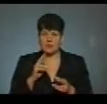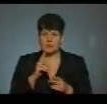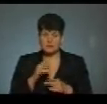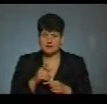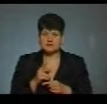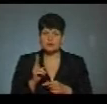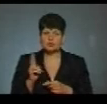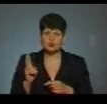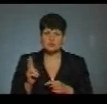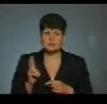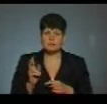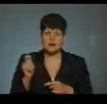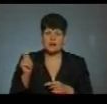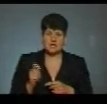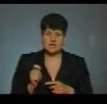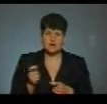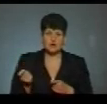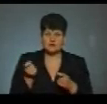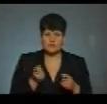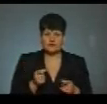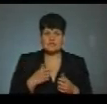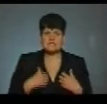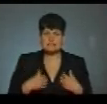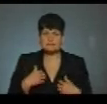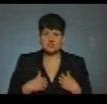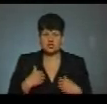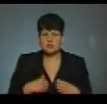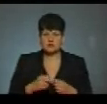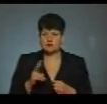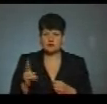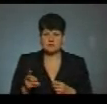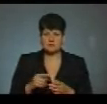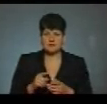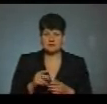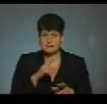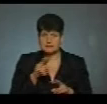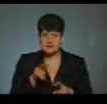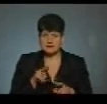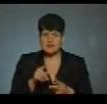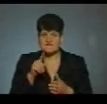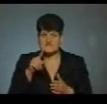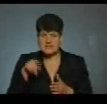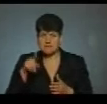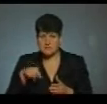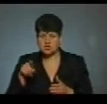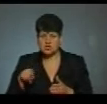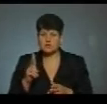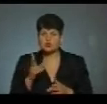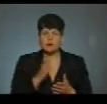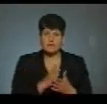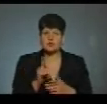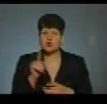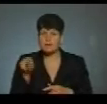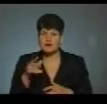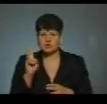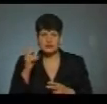щоб хтось, бо приїхали розвозкою, вони спішать, щоб хтось не цього, ми за тим стежимо, ми відмічаємо і питаємо, хто